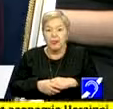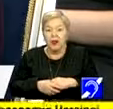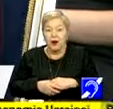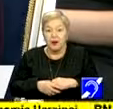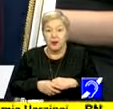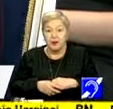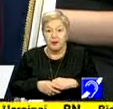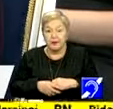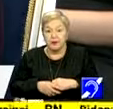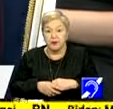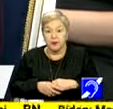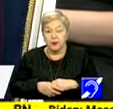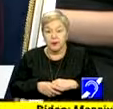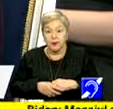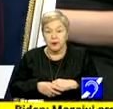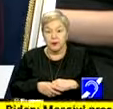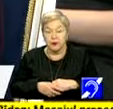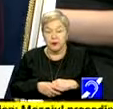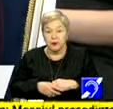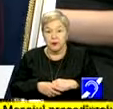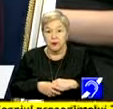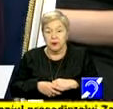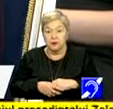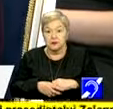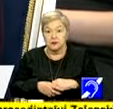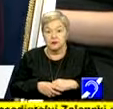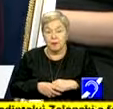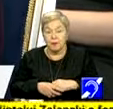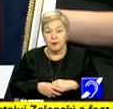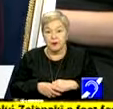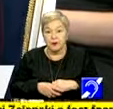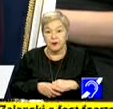Cu toții știm că